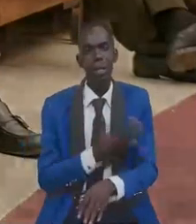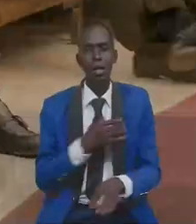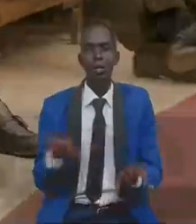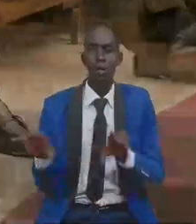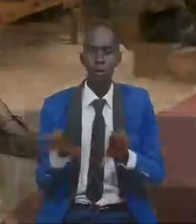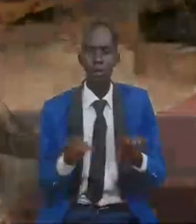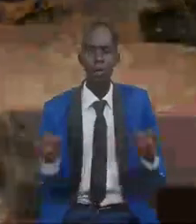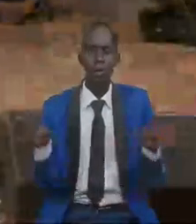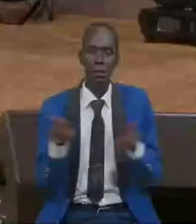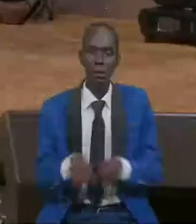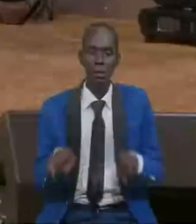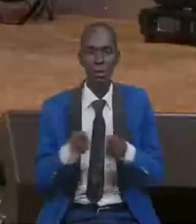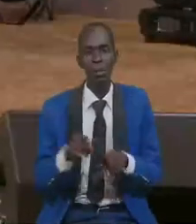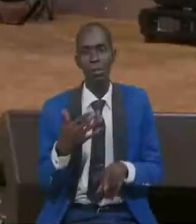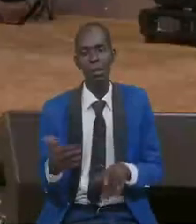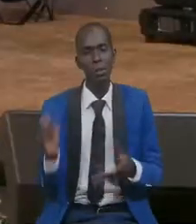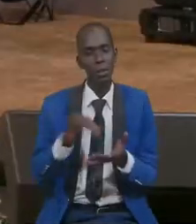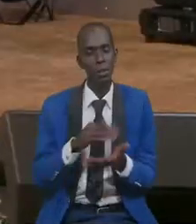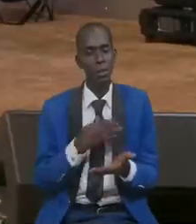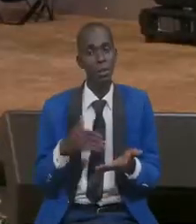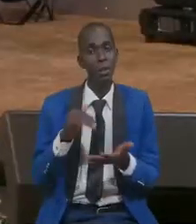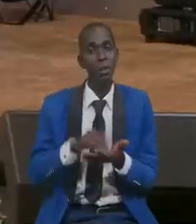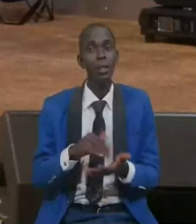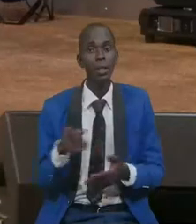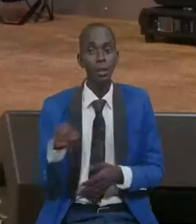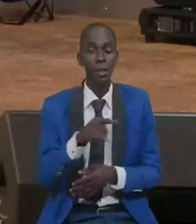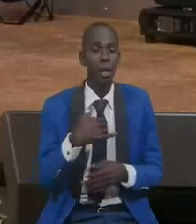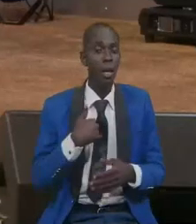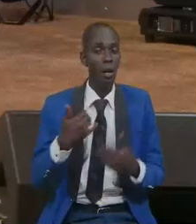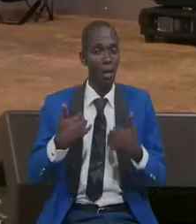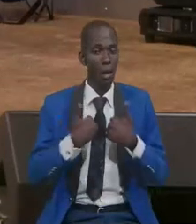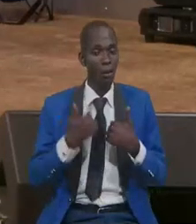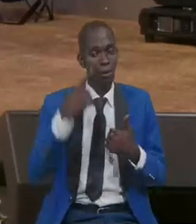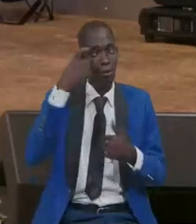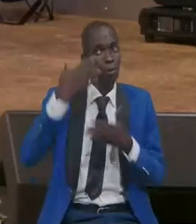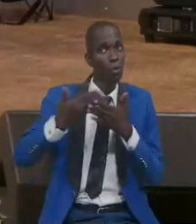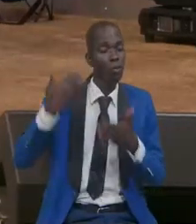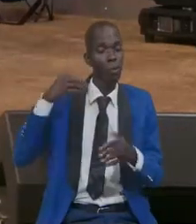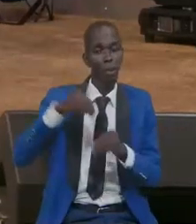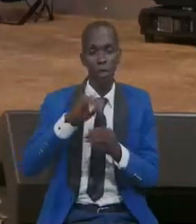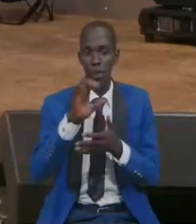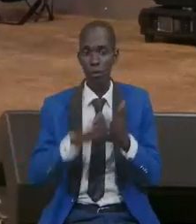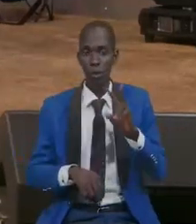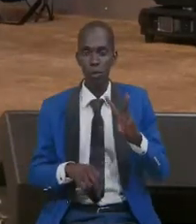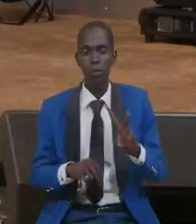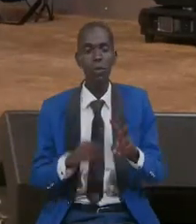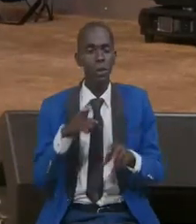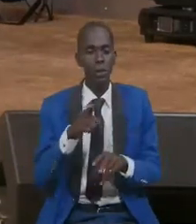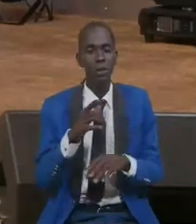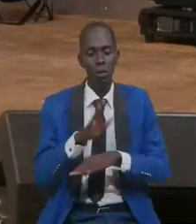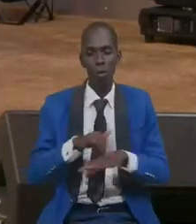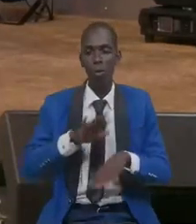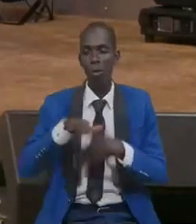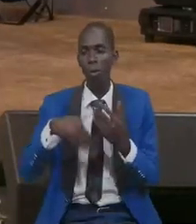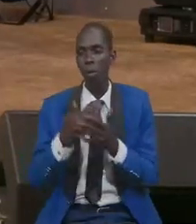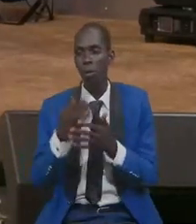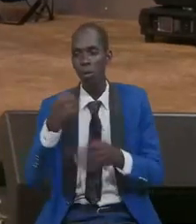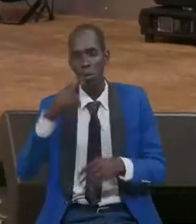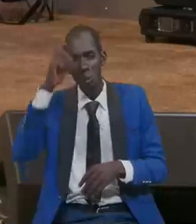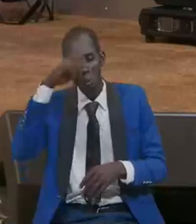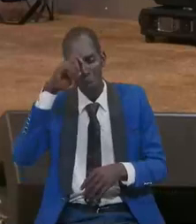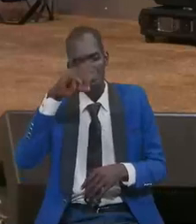mêmes choses de façon répétée. Il avait eu un rêve dans le chapitre 2. Il a appelé tous les astrologues, les astronomiques et